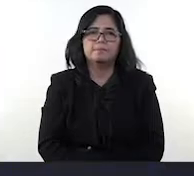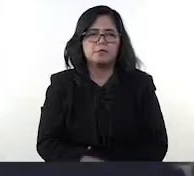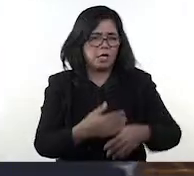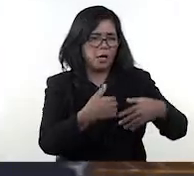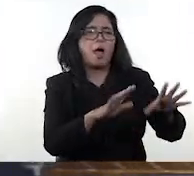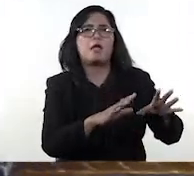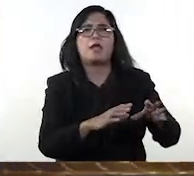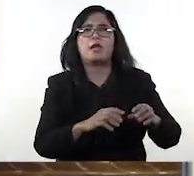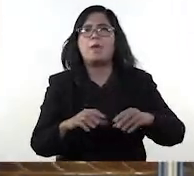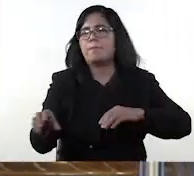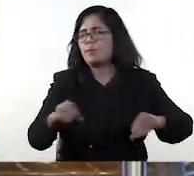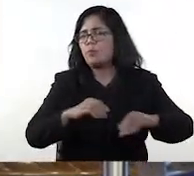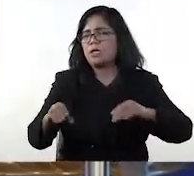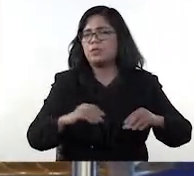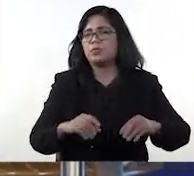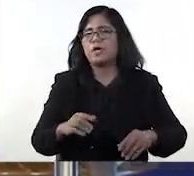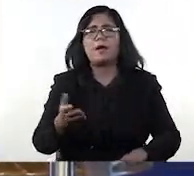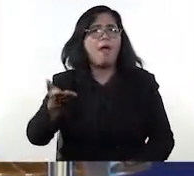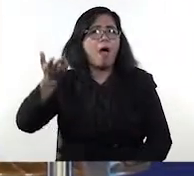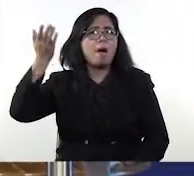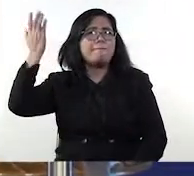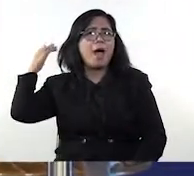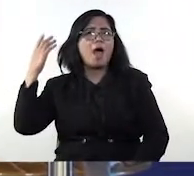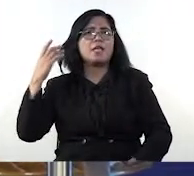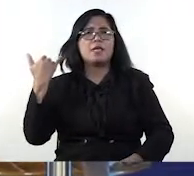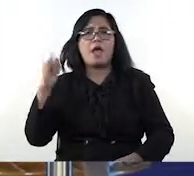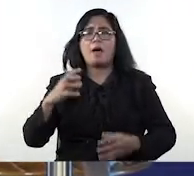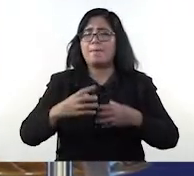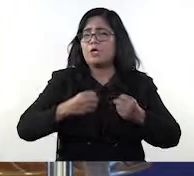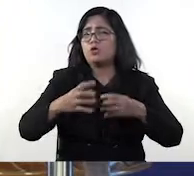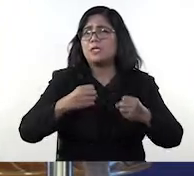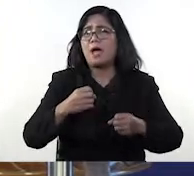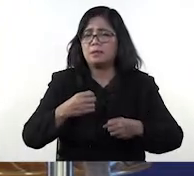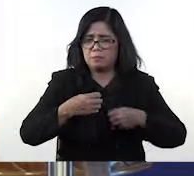Oh ya perbuatan-perbuatan lama kita